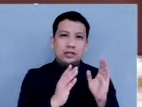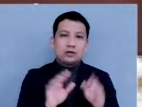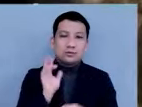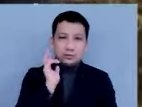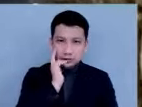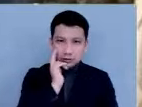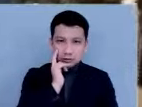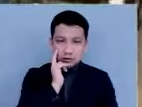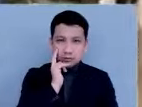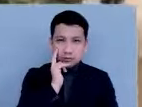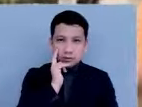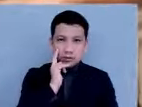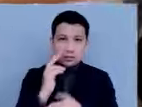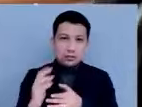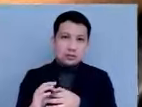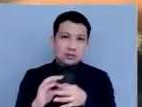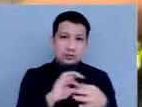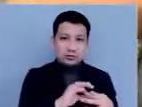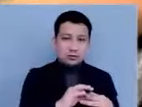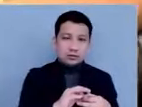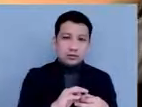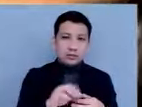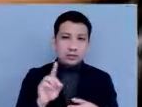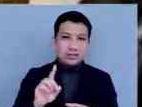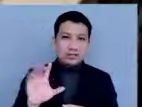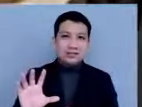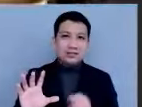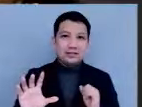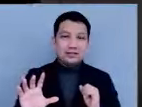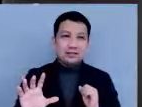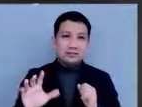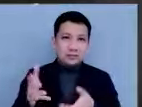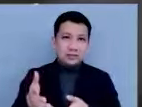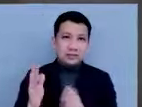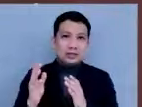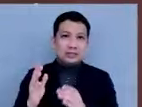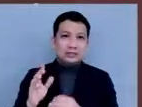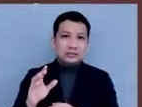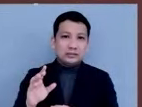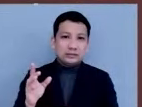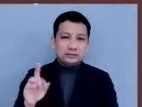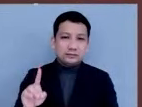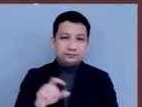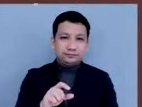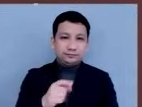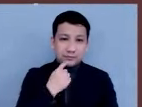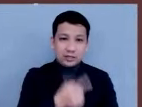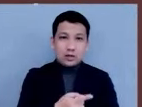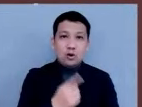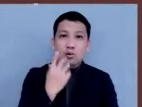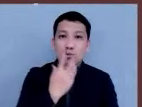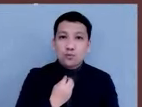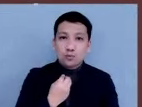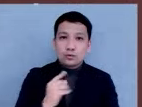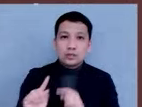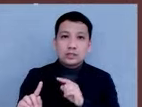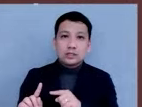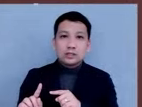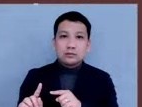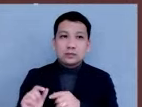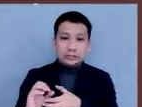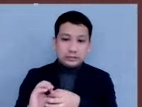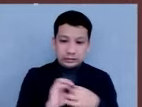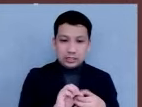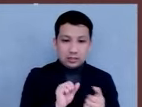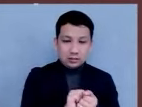ang pagdadawit niya kay dating Senador Laila de Lima sa illegal na droga. Ang nag-utos daw sa kanya na idamay si De